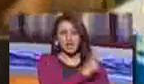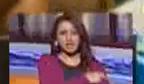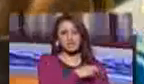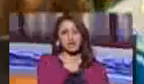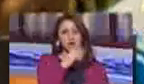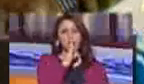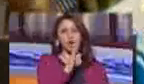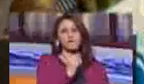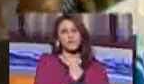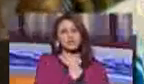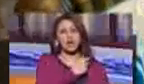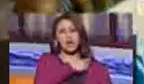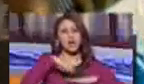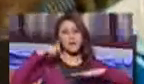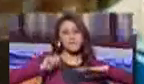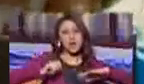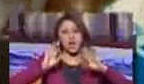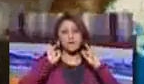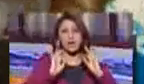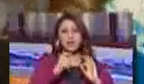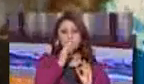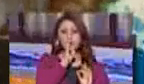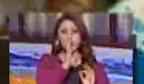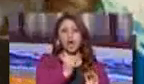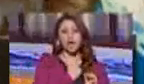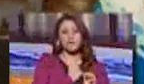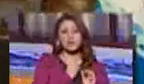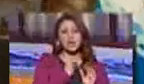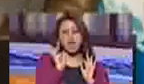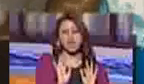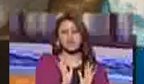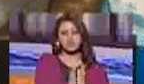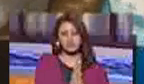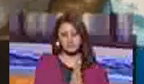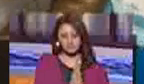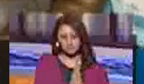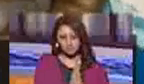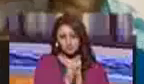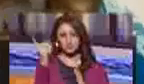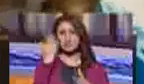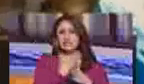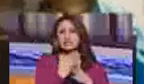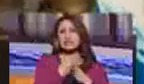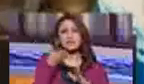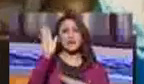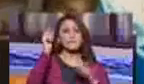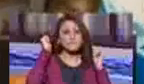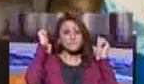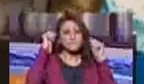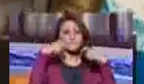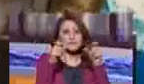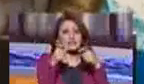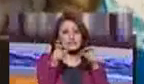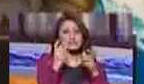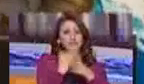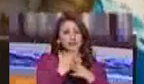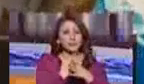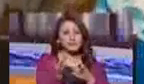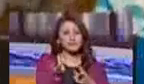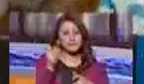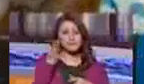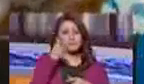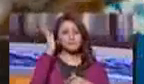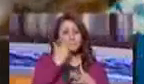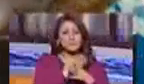حق والقضاء يجيب لي حق، بس ده اللي انا عاوزه. معلش انت كنت متواجد هناك ليه عند ناحيه في محيط ساعه ما حصلت المشكله دي؟ كنت